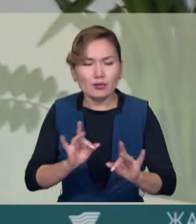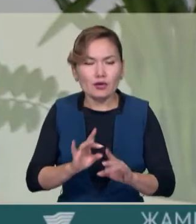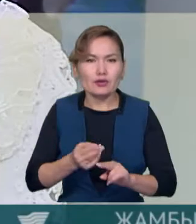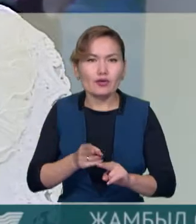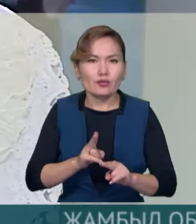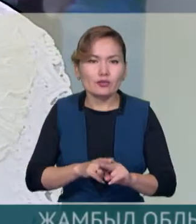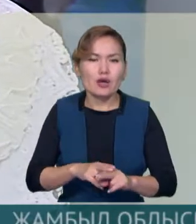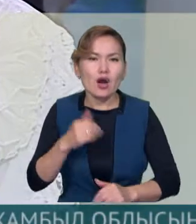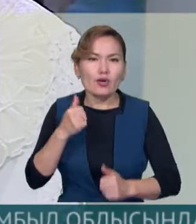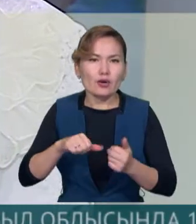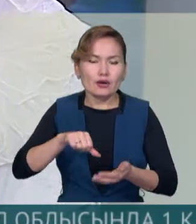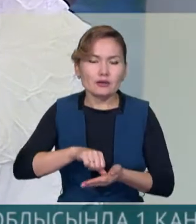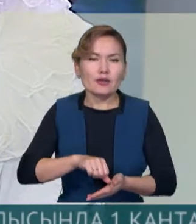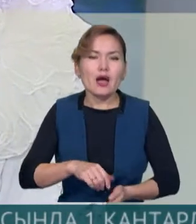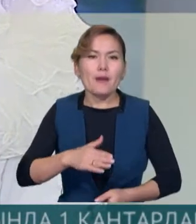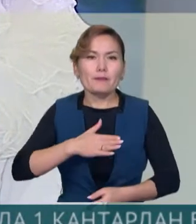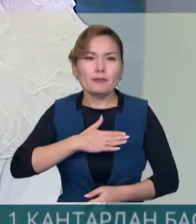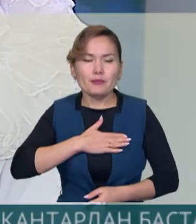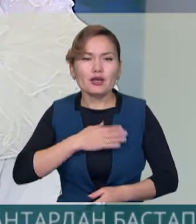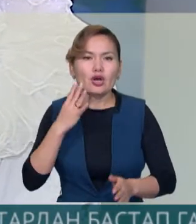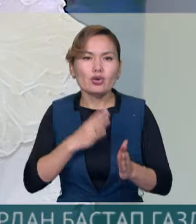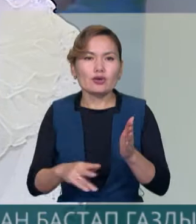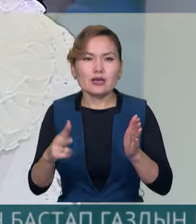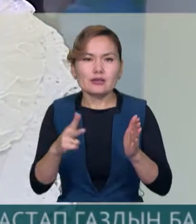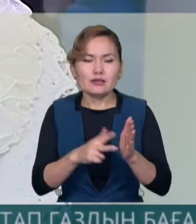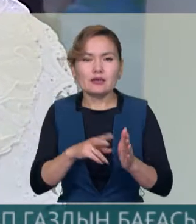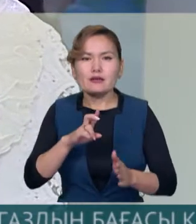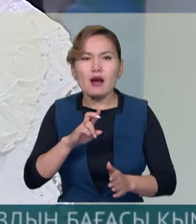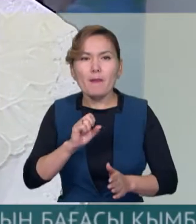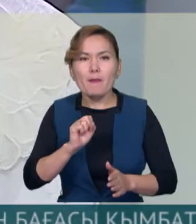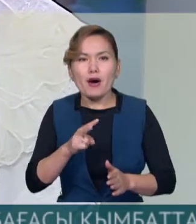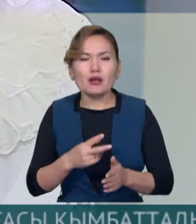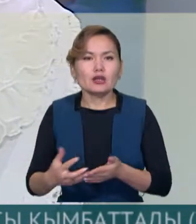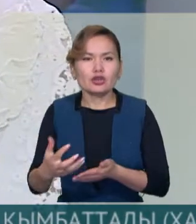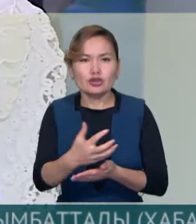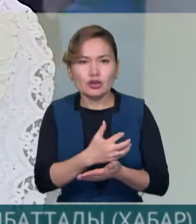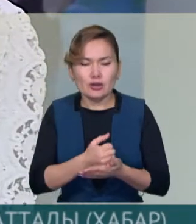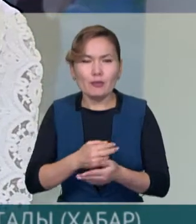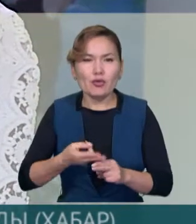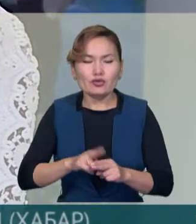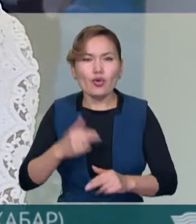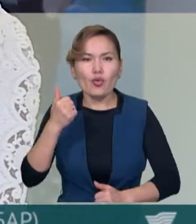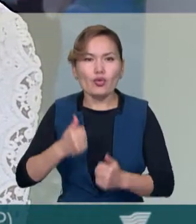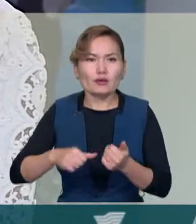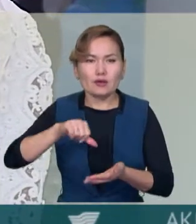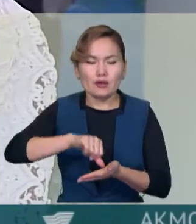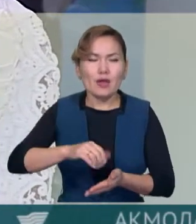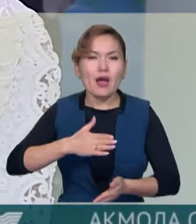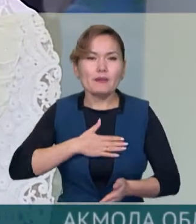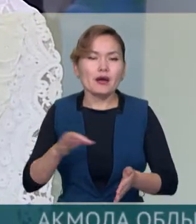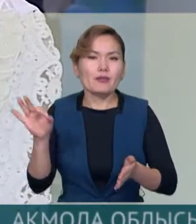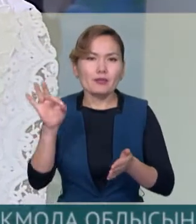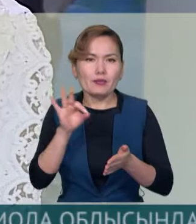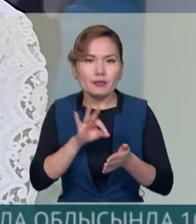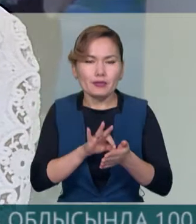өлеңдерін оқиды. Бірінші кезеңнен 98 балл алып, осы жерге келіп отырмын. Бұл жерге келгені менің мақсатым осы